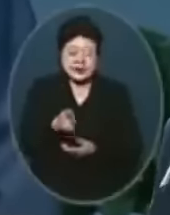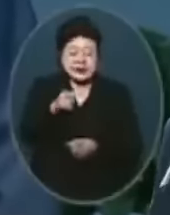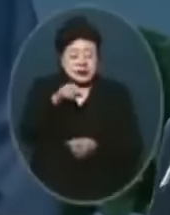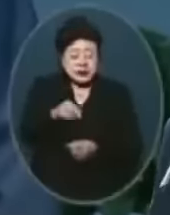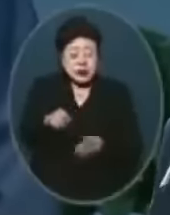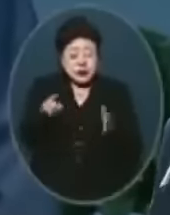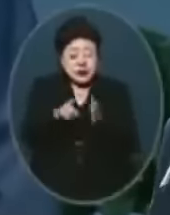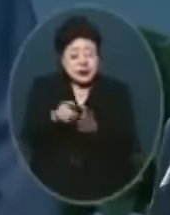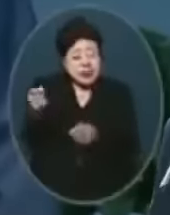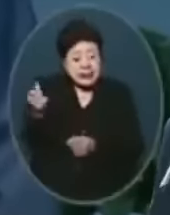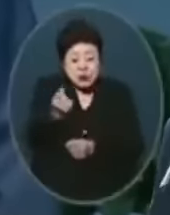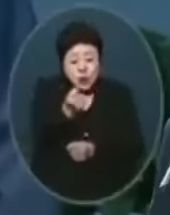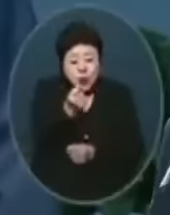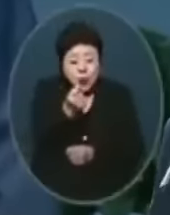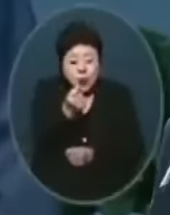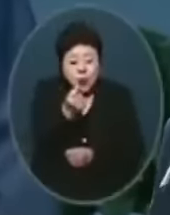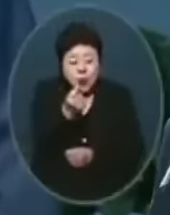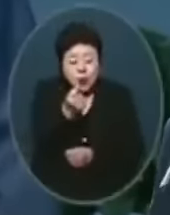거기에서 믿음을 가지고